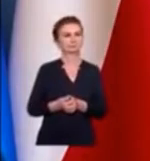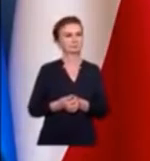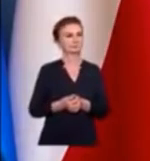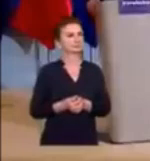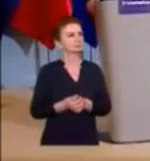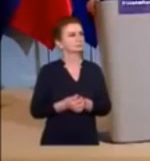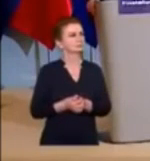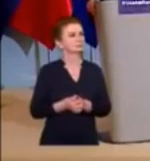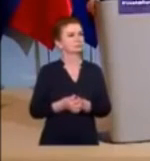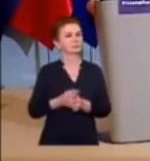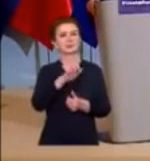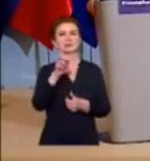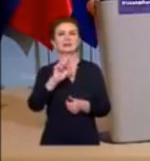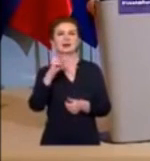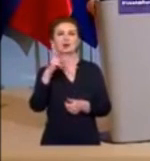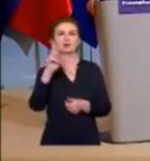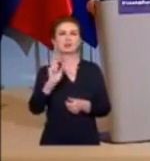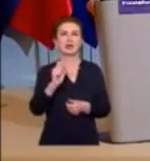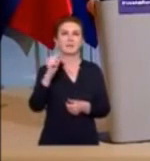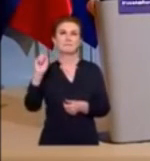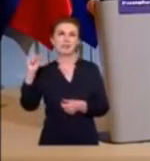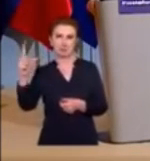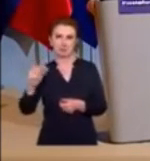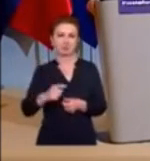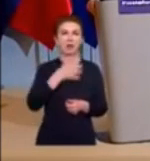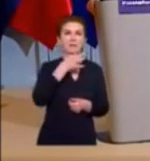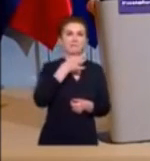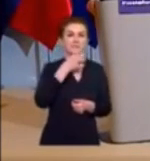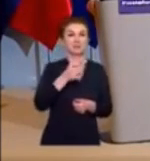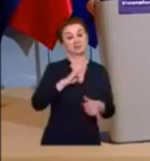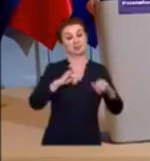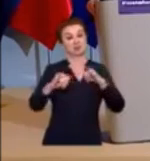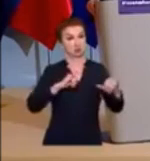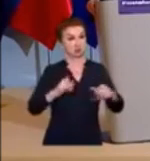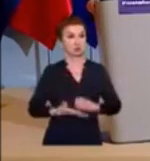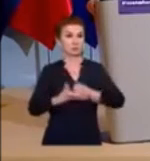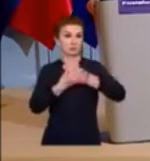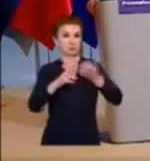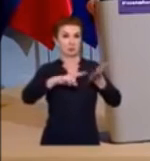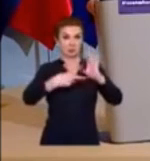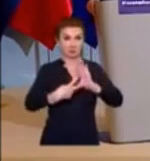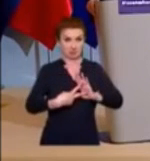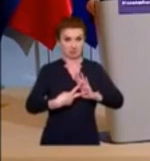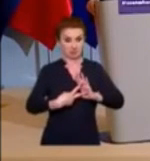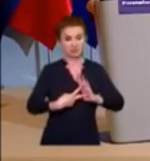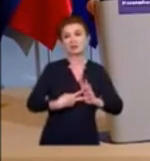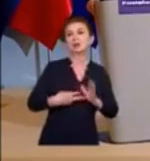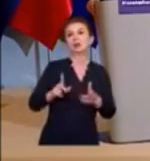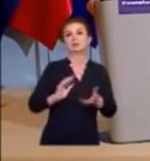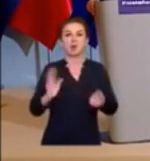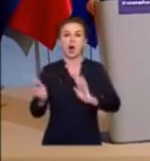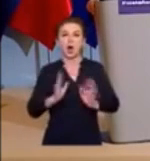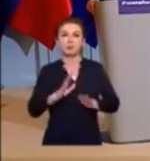Proszę kolejne pytanie. Olga Zakolska, Polska Agencja Prasowa, pyta o to, czy rząd podtrzymuje plany zorganizowania opieki nad dziećmi w klasach